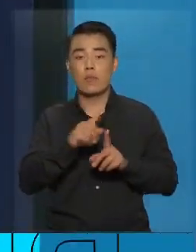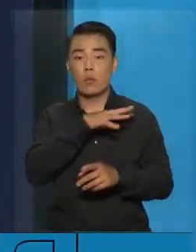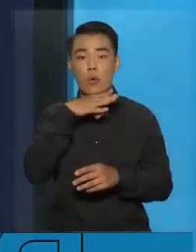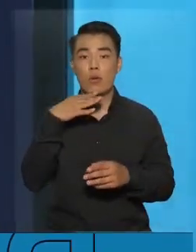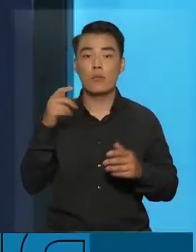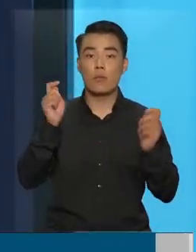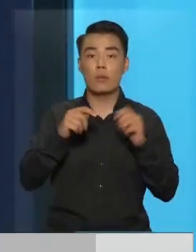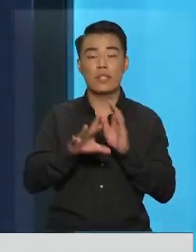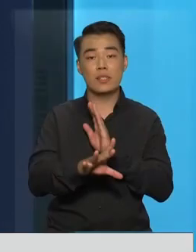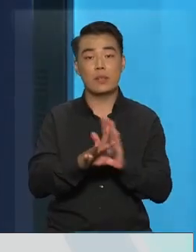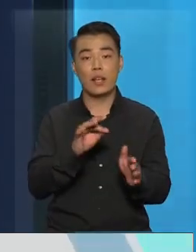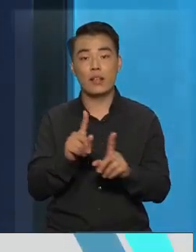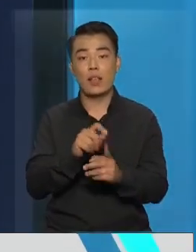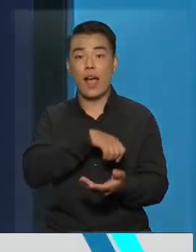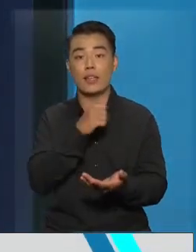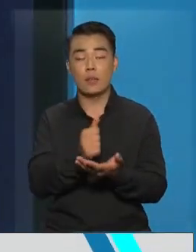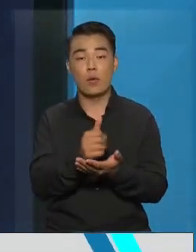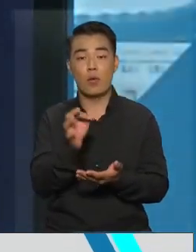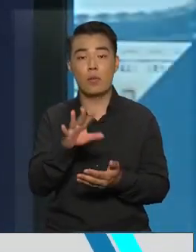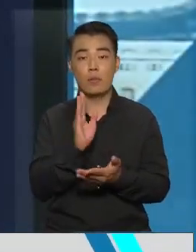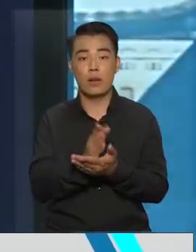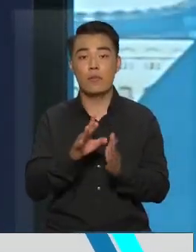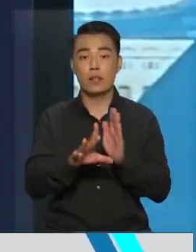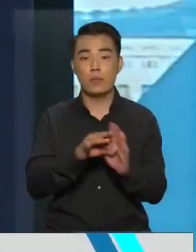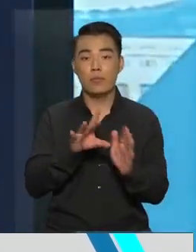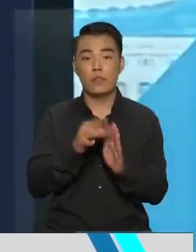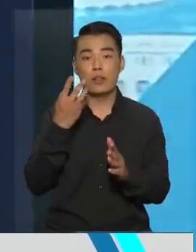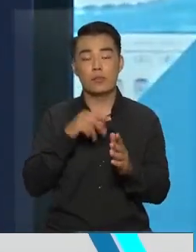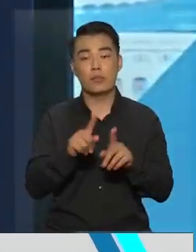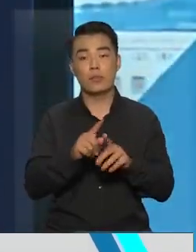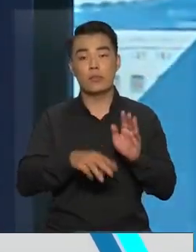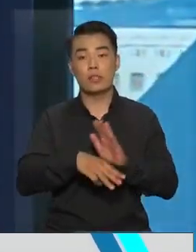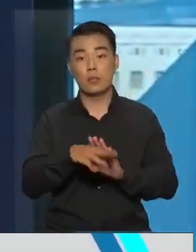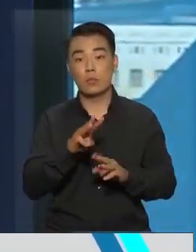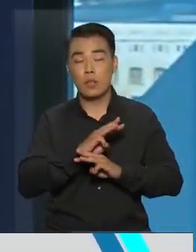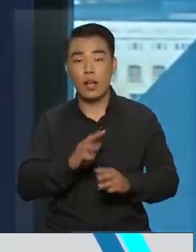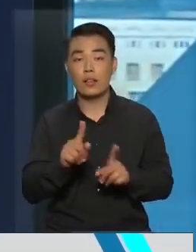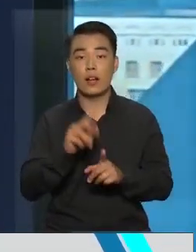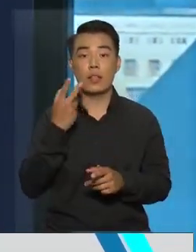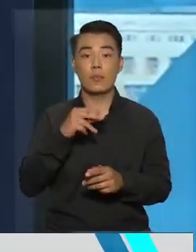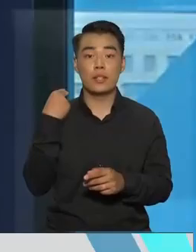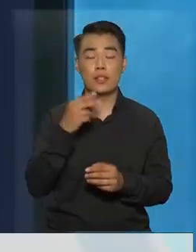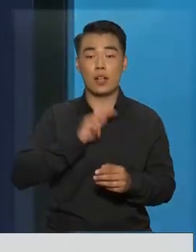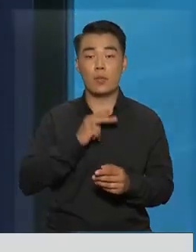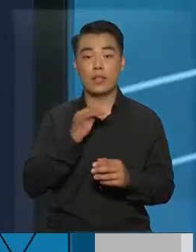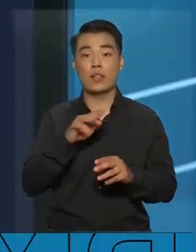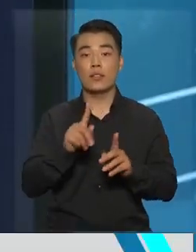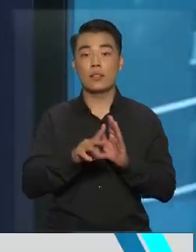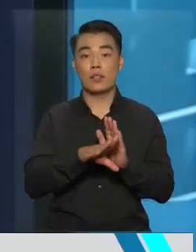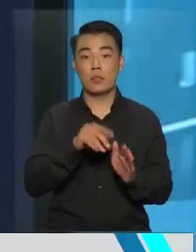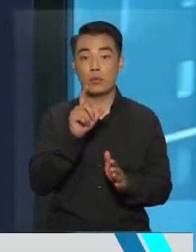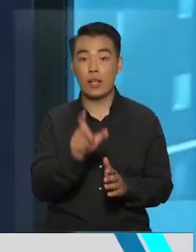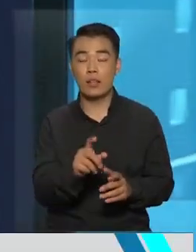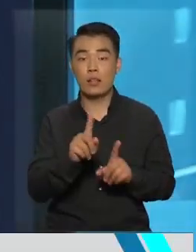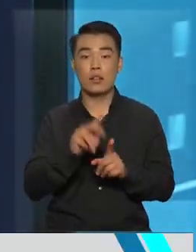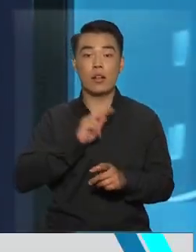форма избрания акимов областей, когда депутаты маслихатов, президент предлагает 2 кандидатуры, и депутаты маслихатов уже голосуют. Эта норма